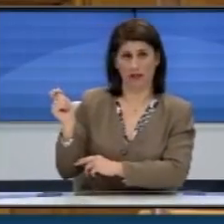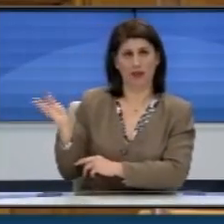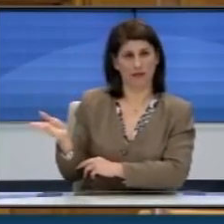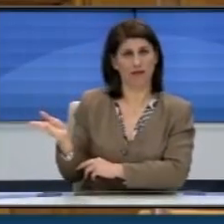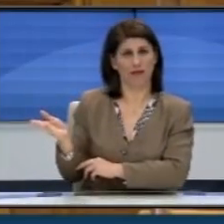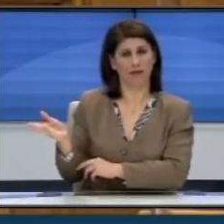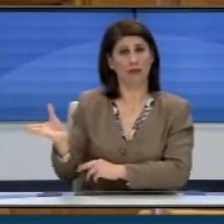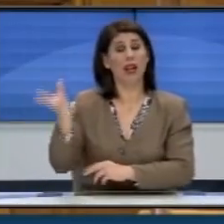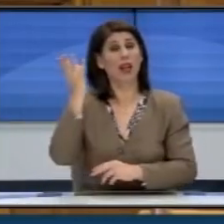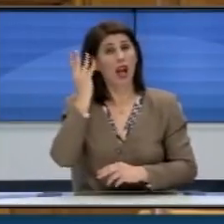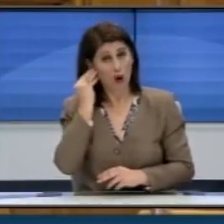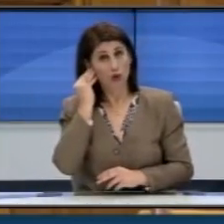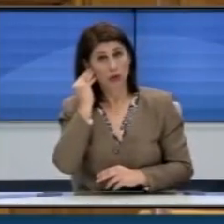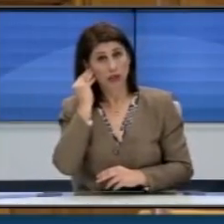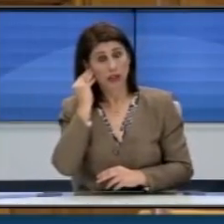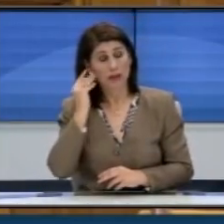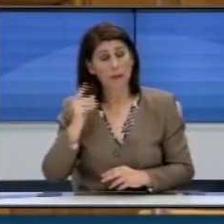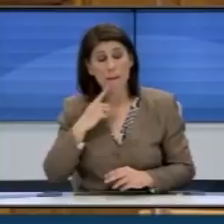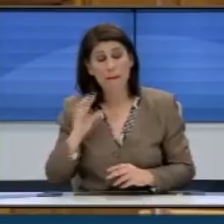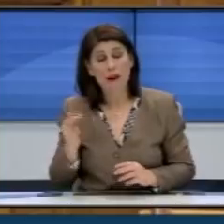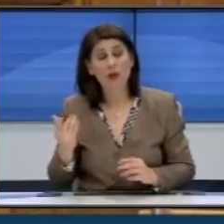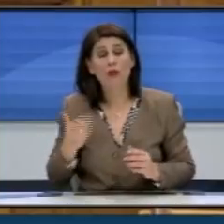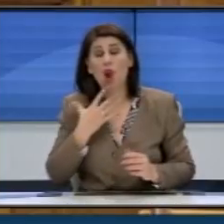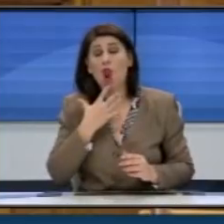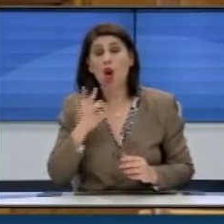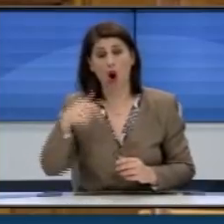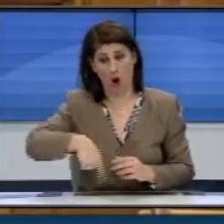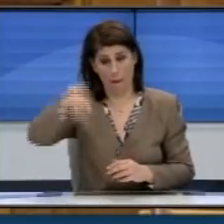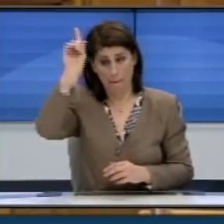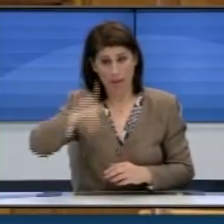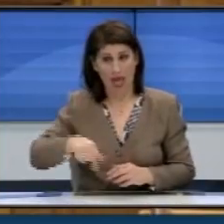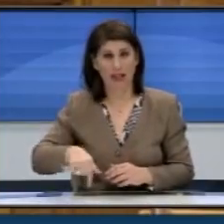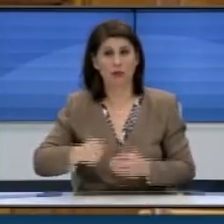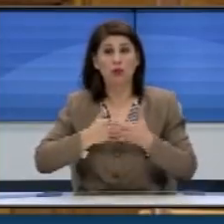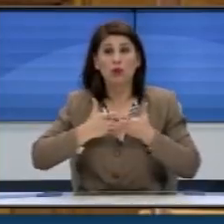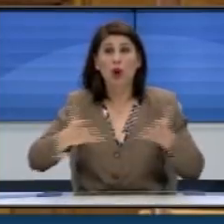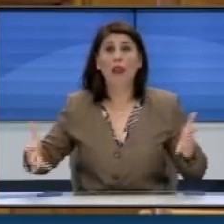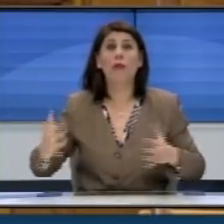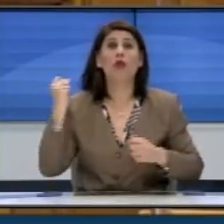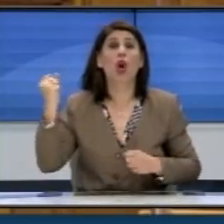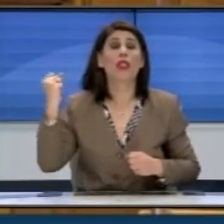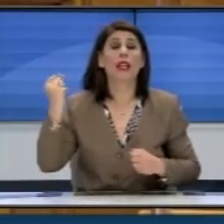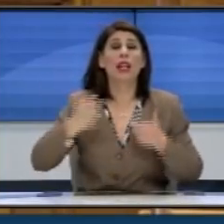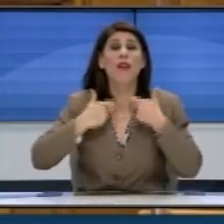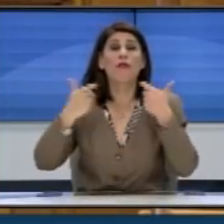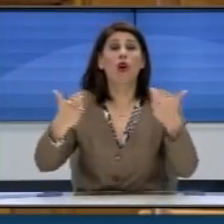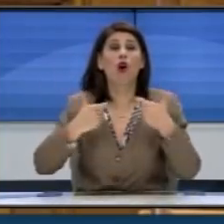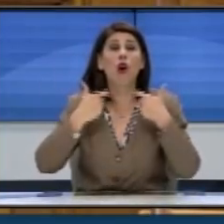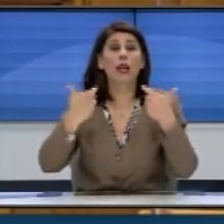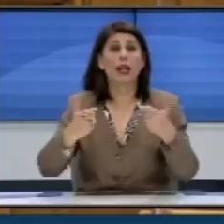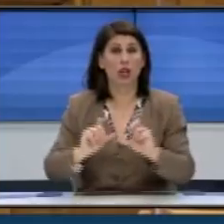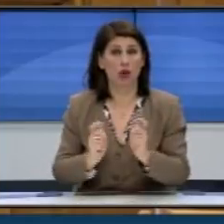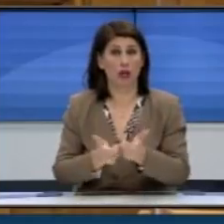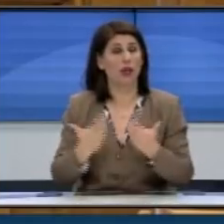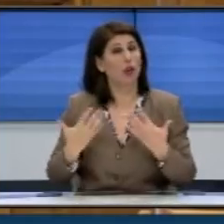ας ακουστεί με αφορμή έστω αυτή τη μέρα πιο πλατιά, πιο δυνατά η φωνή των